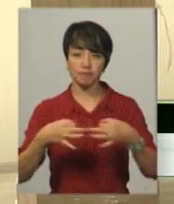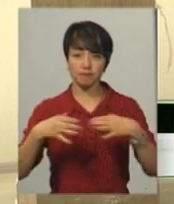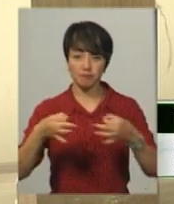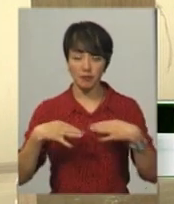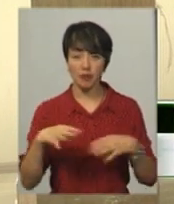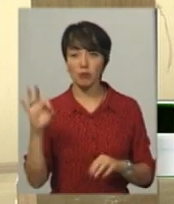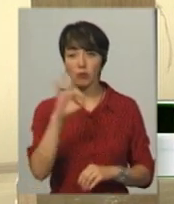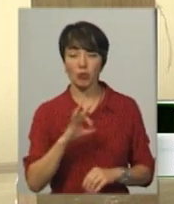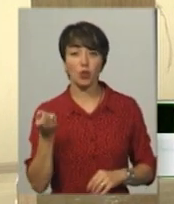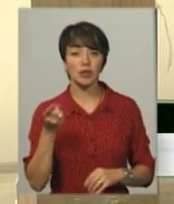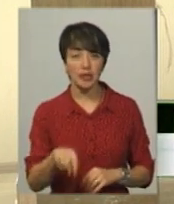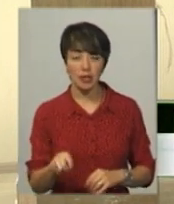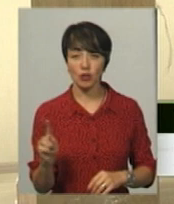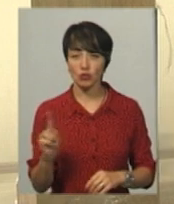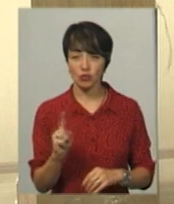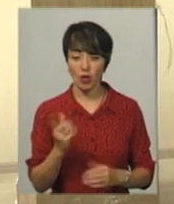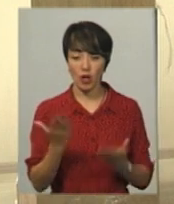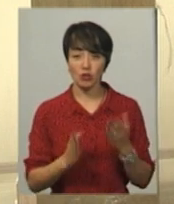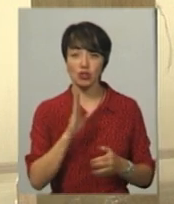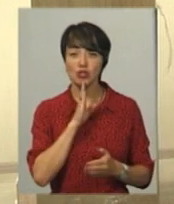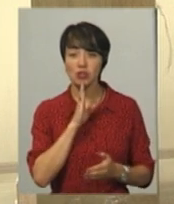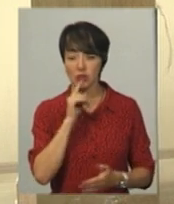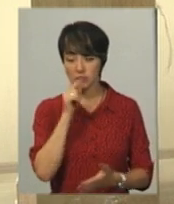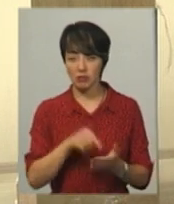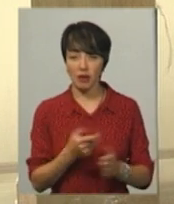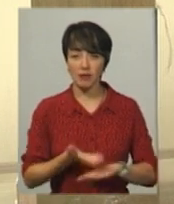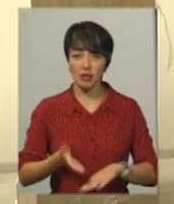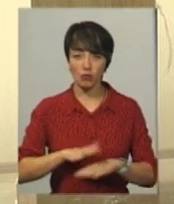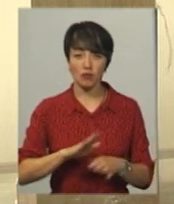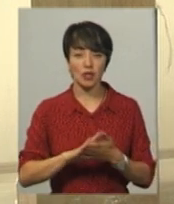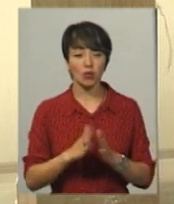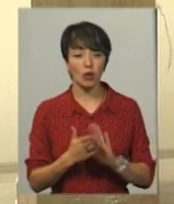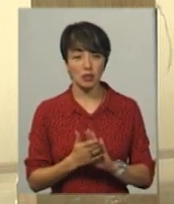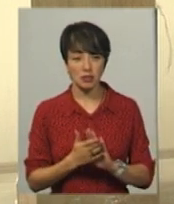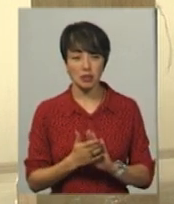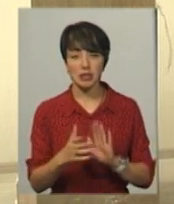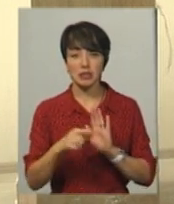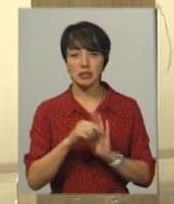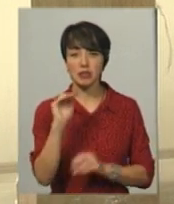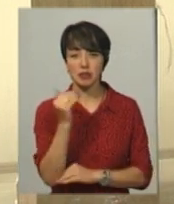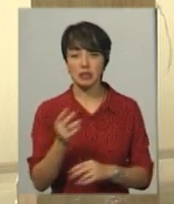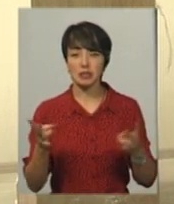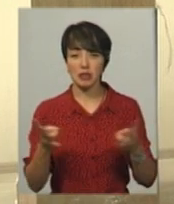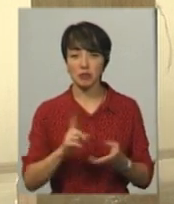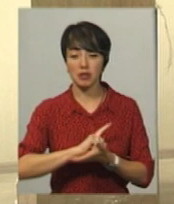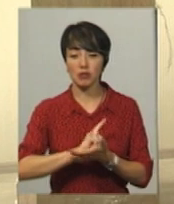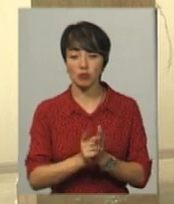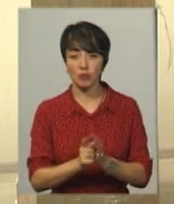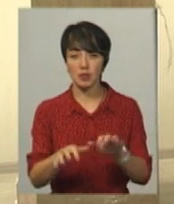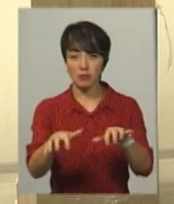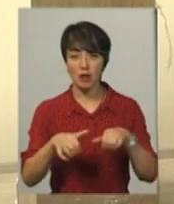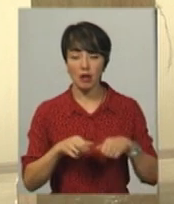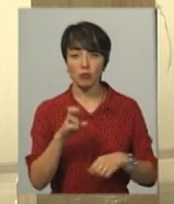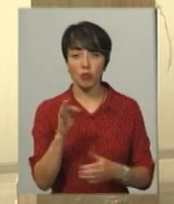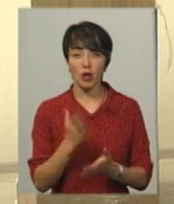неодноразово говорили про те, що якщо жінка опиняється в кризовій ситуації, з дитиною її треба терміново забирати, бо